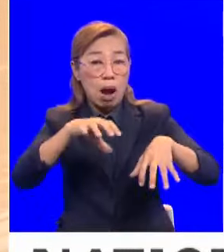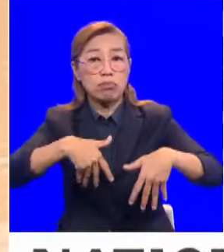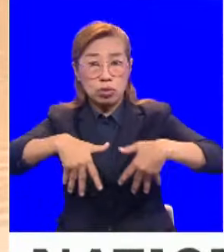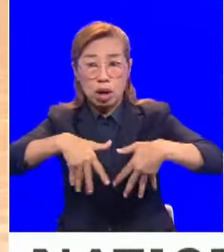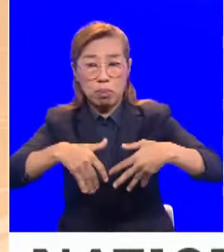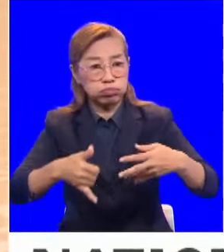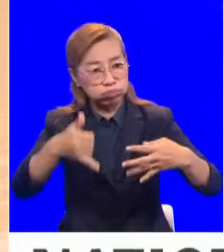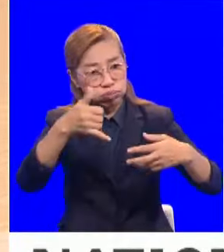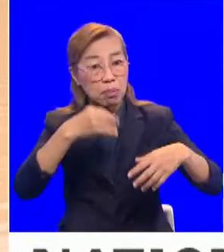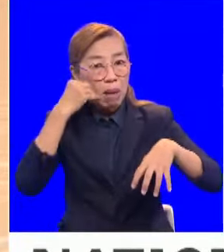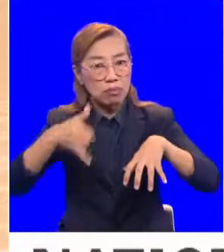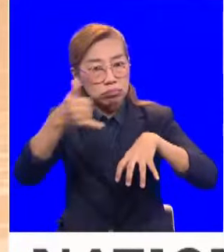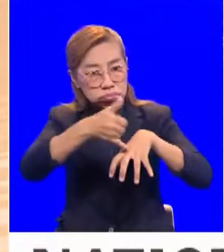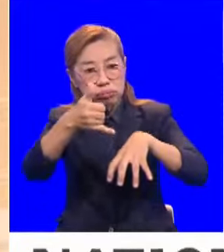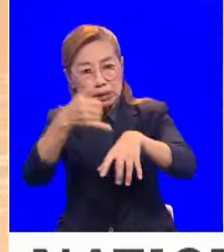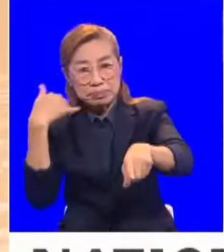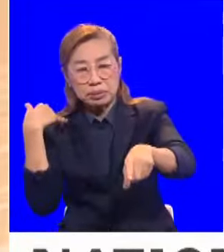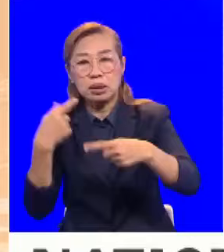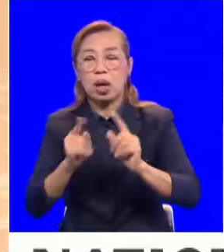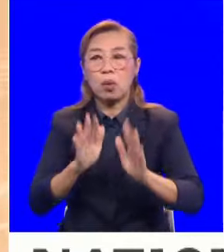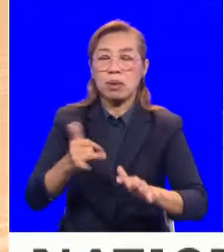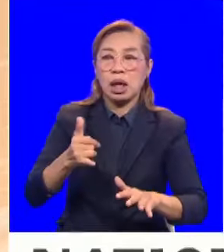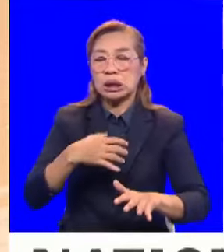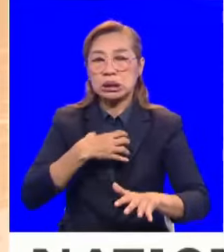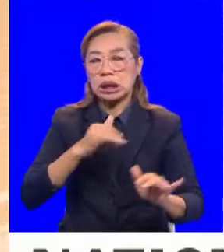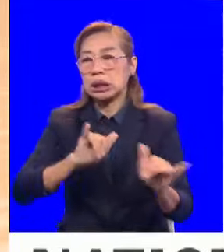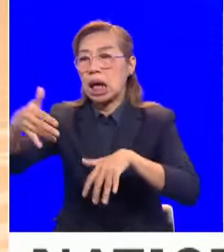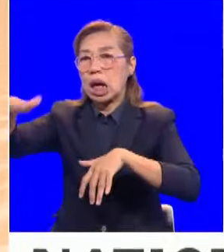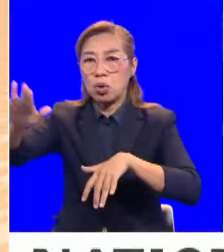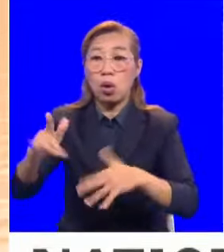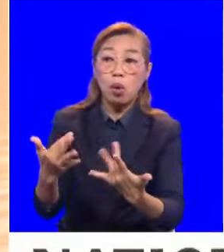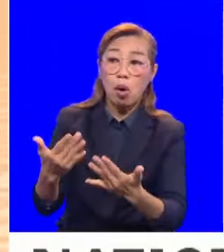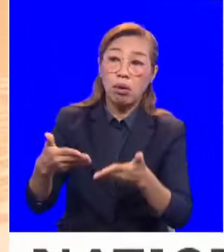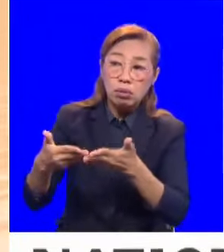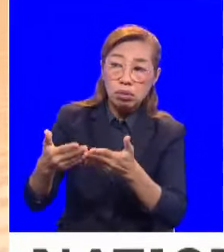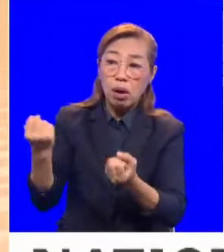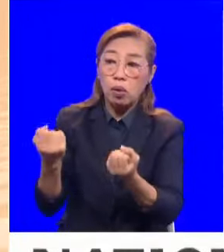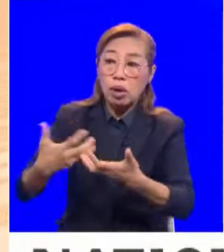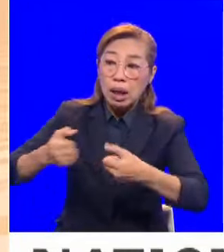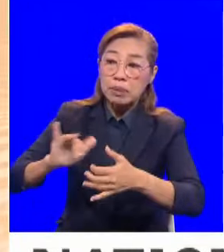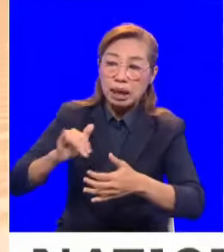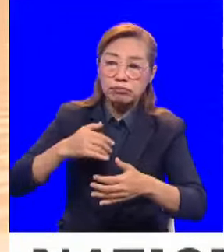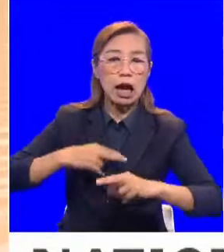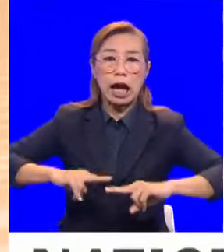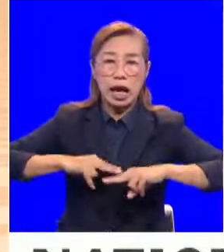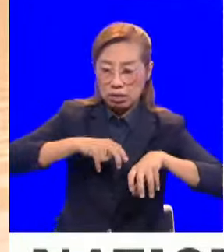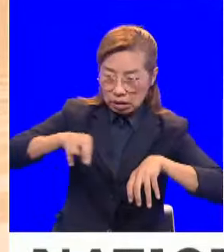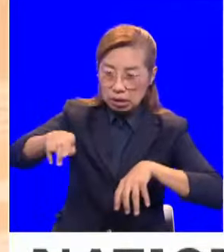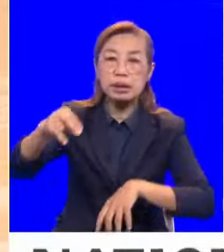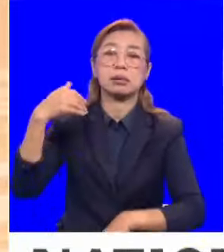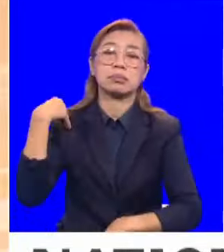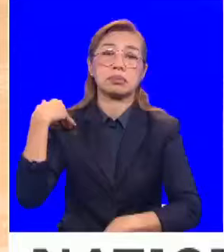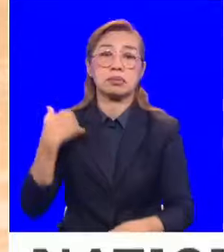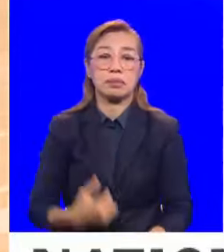คะที่ตัดสินใจเดินออกไปเพื่อที่จะออกไปอยู่ด้านนอกก่อนไปรอดูสถานการณ์ก่อนที่จะกลับเข้ามาอีกครั้งเดี๋ยวไปฟังเสียงกันค่ะ